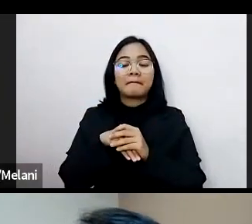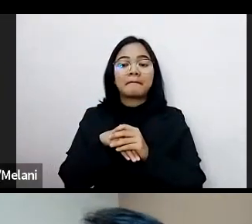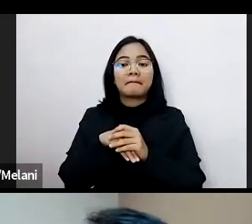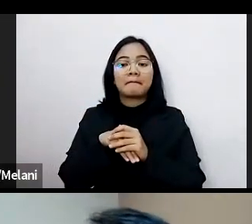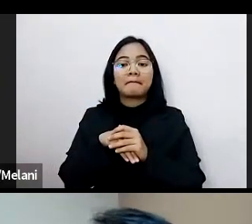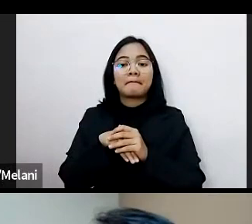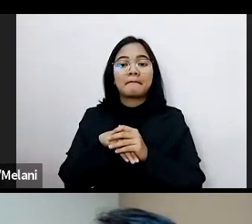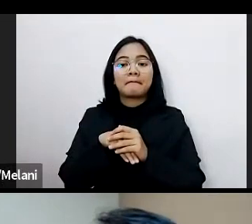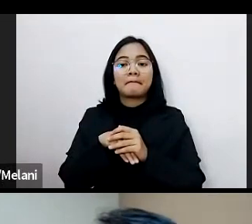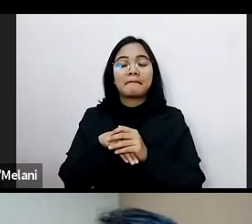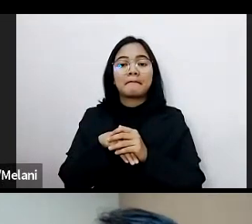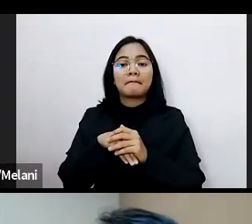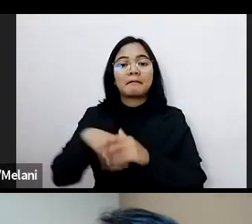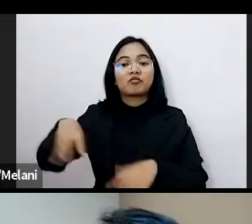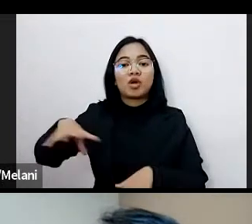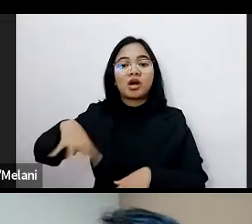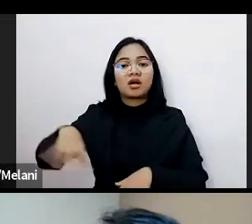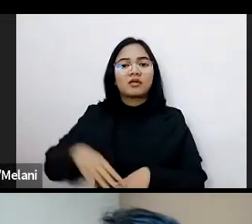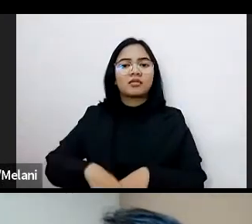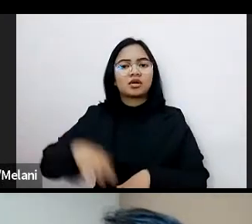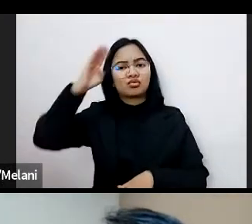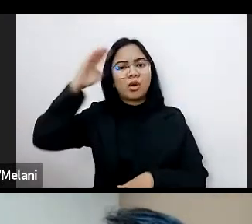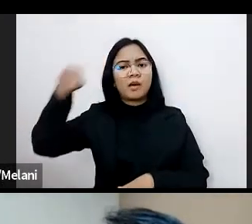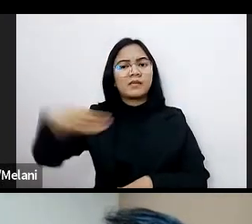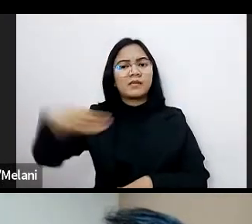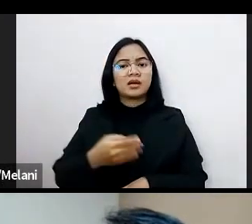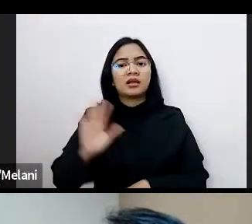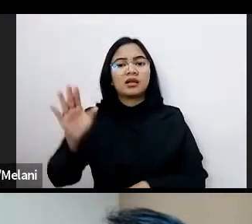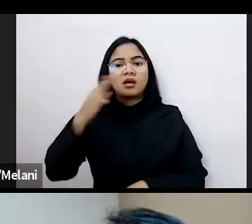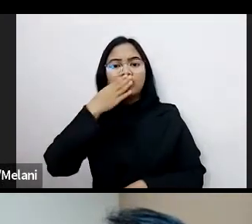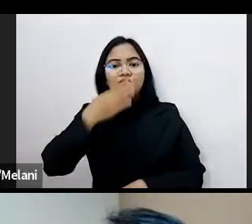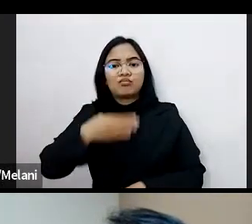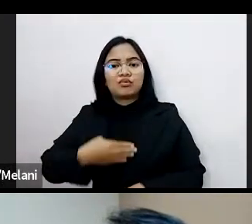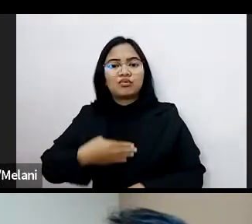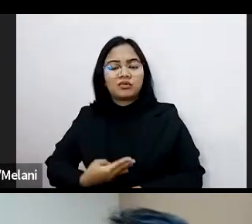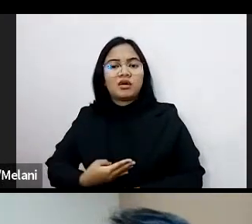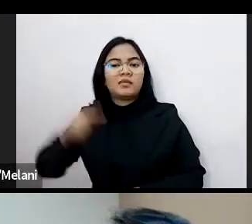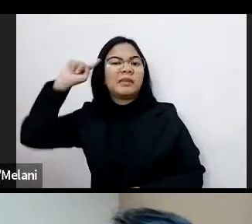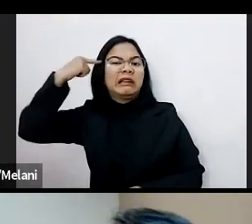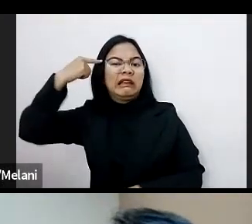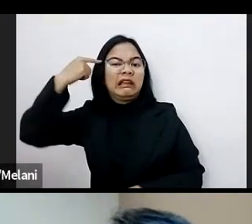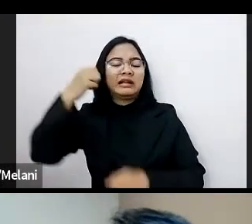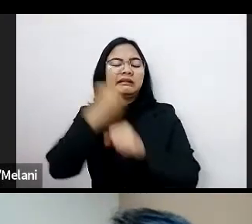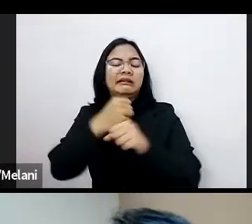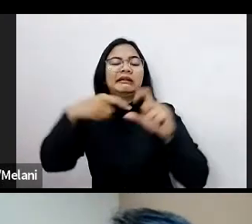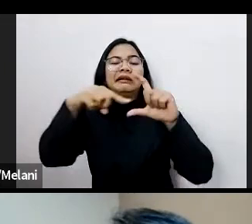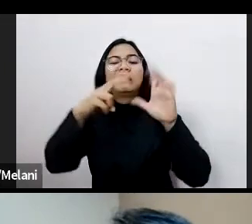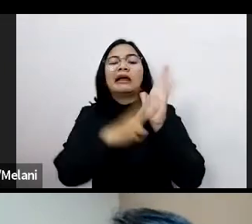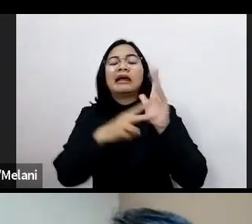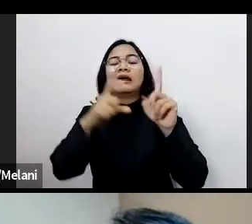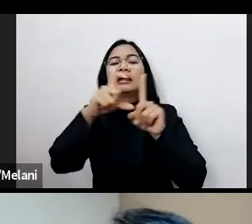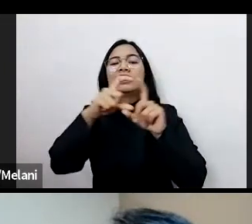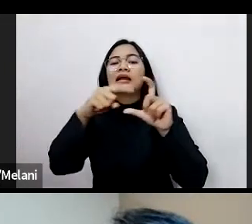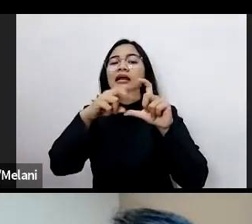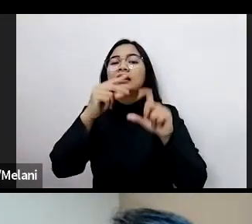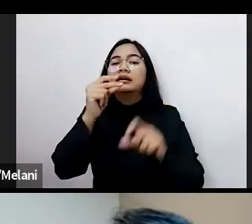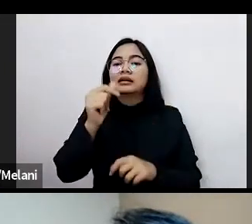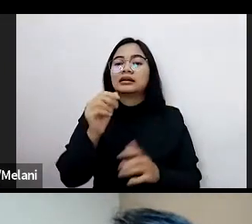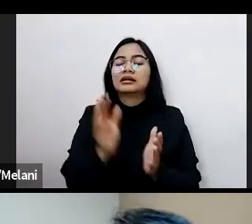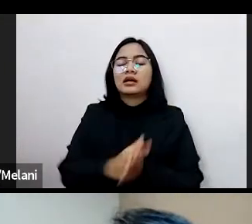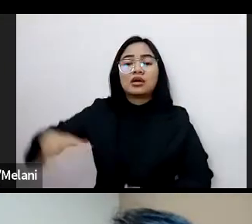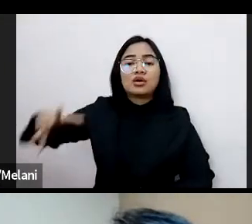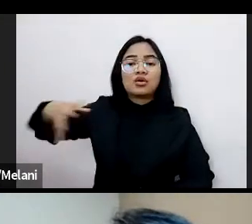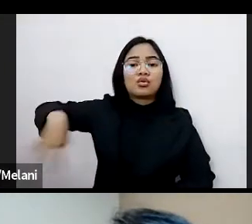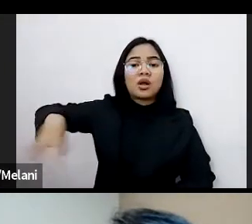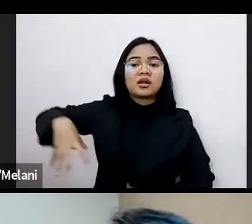apalagi kalau suami yang tidak punya perspektif gender. Kemudian juga keluarga besar, terutama di Papua